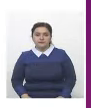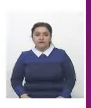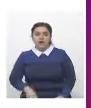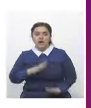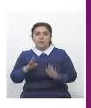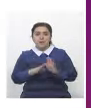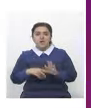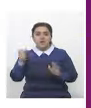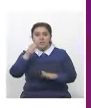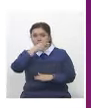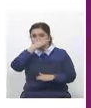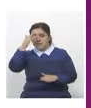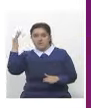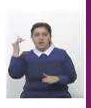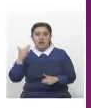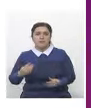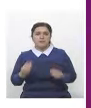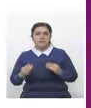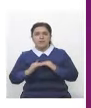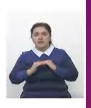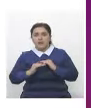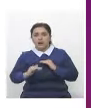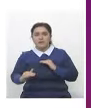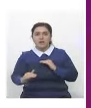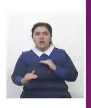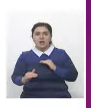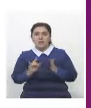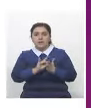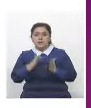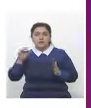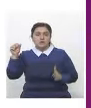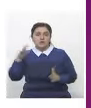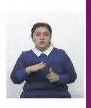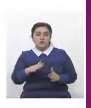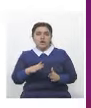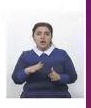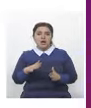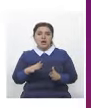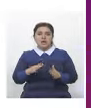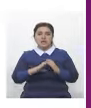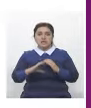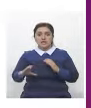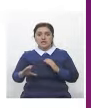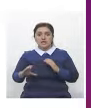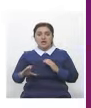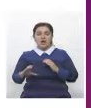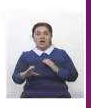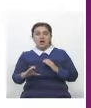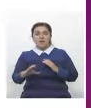Под голубыми небесами, великолепными коврами, блестя на солнце, снег